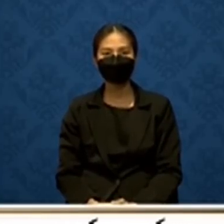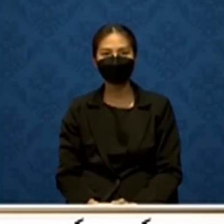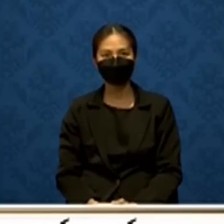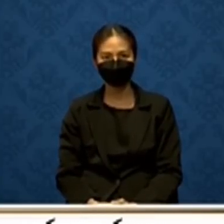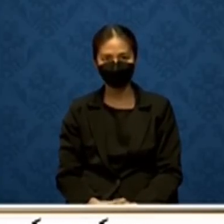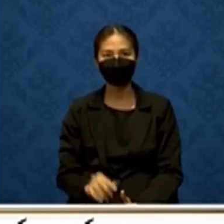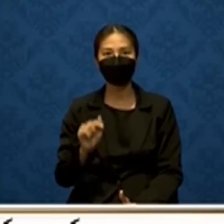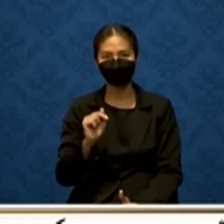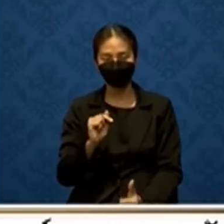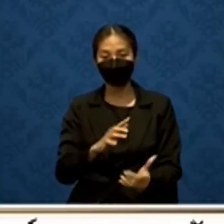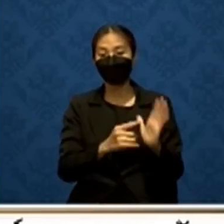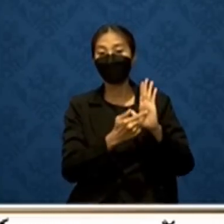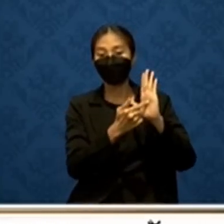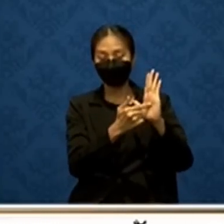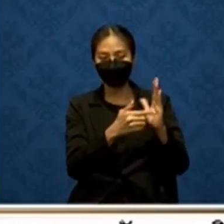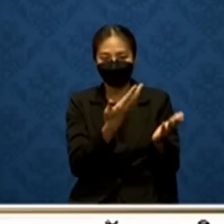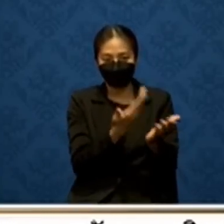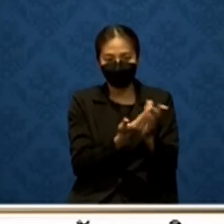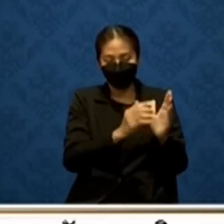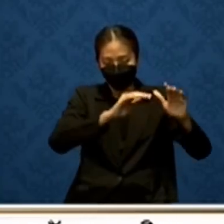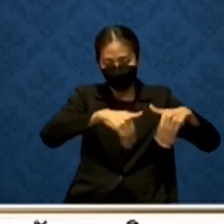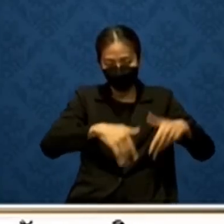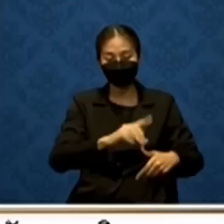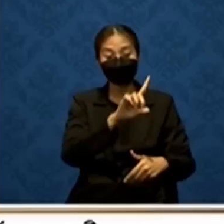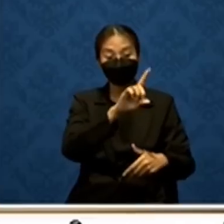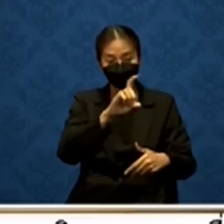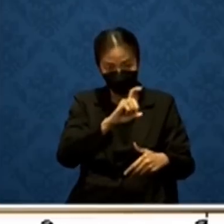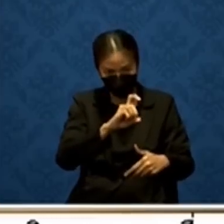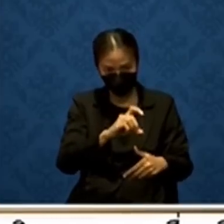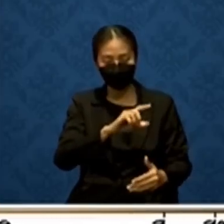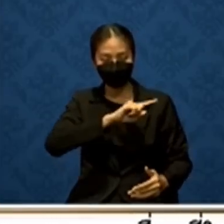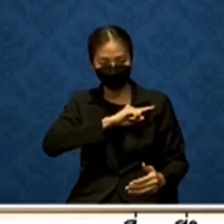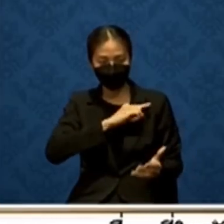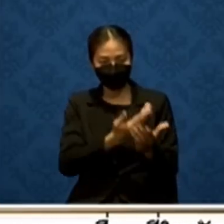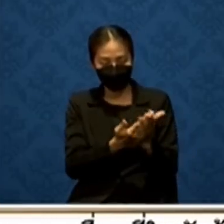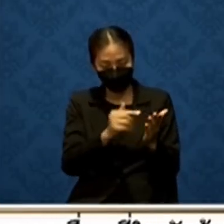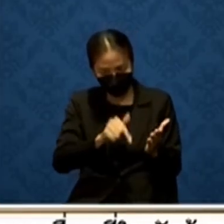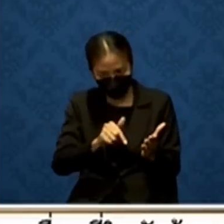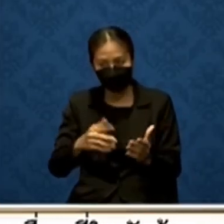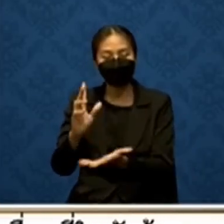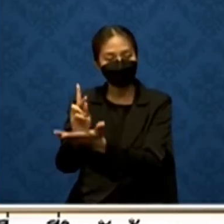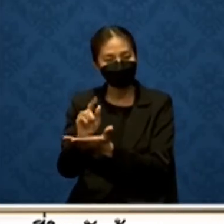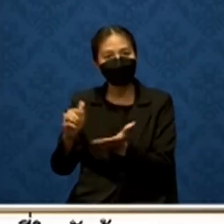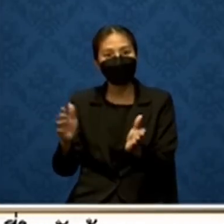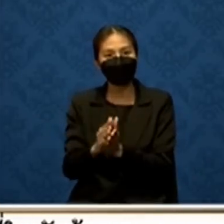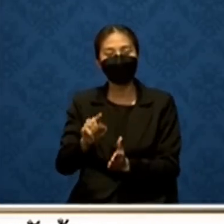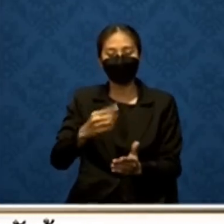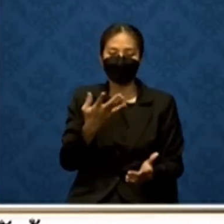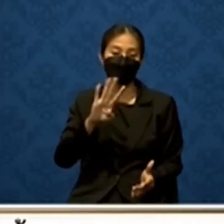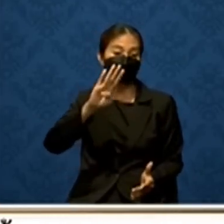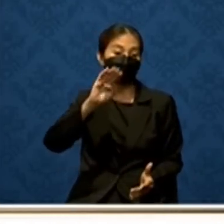รายได้ของประเทศร้บาทหาได้เองบ้าง กούμεมาบ้าง 40 บาแรกใช้ไปเลยครับกับเรื่องข